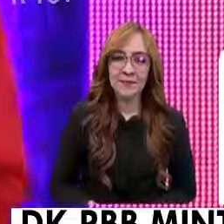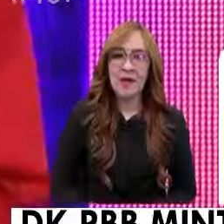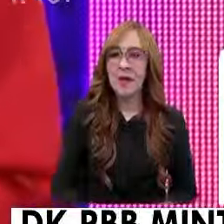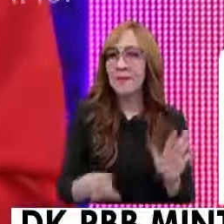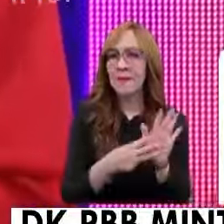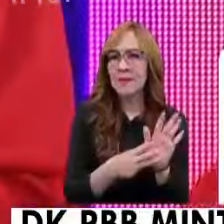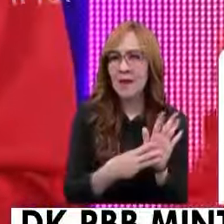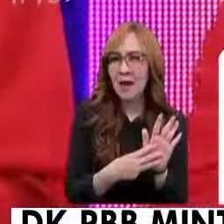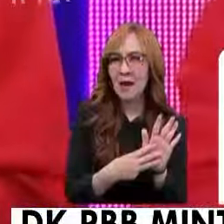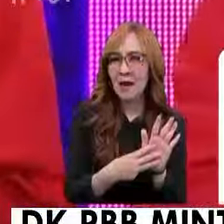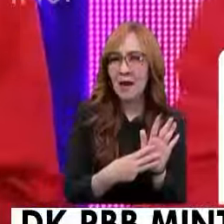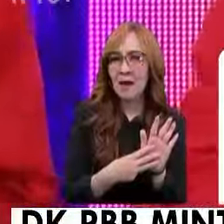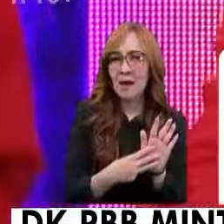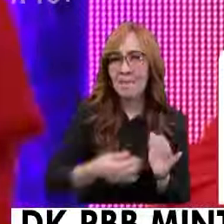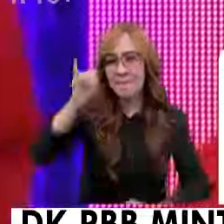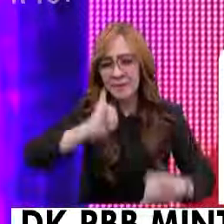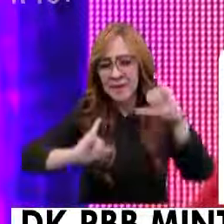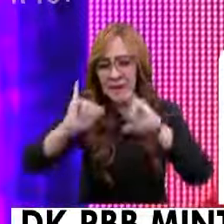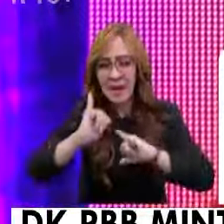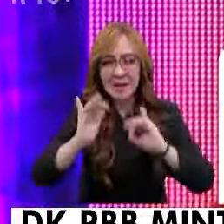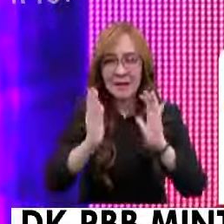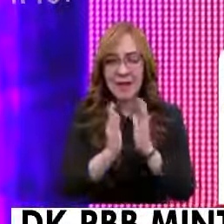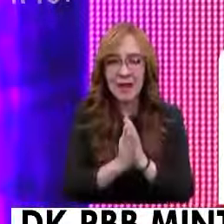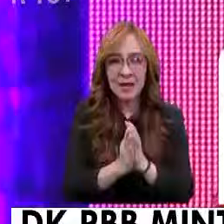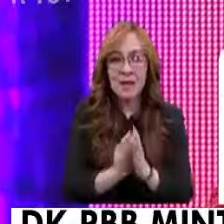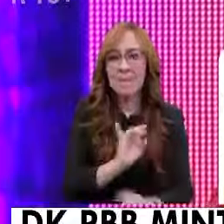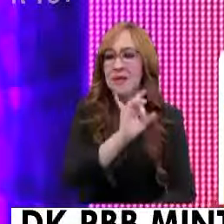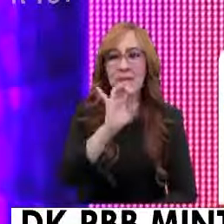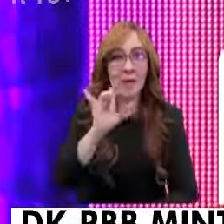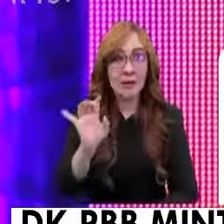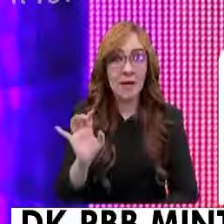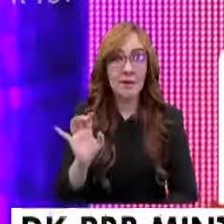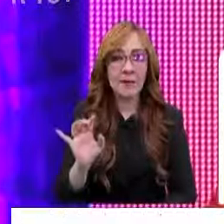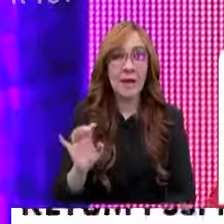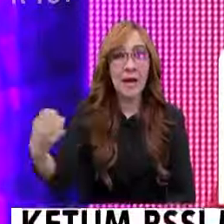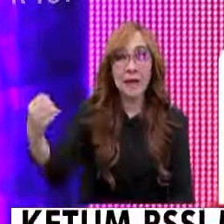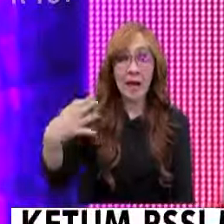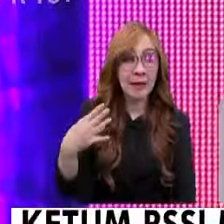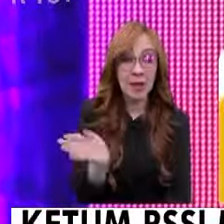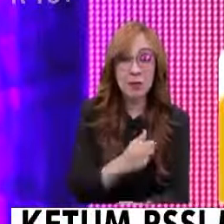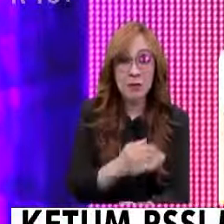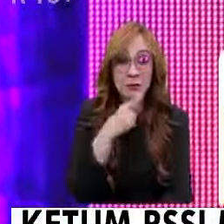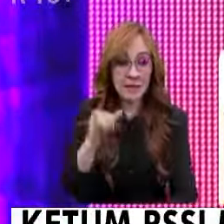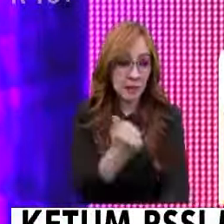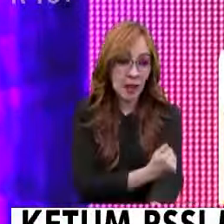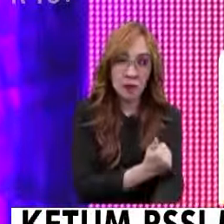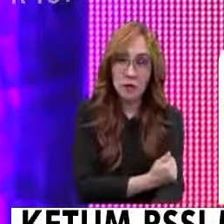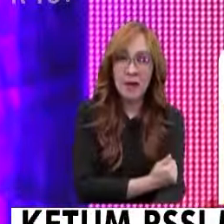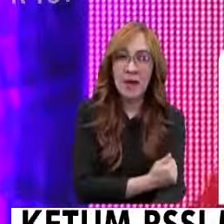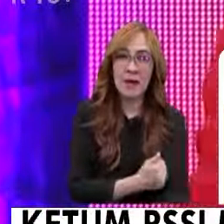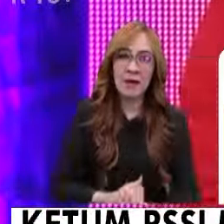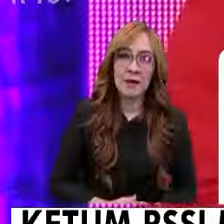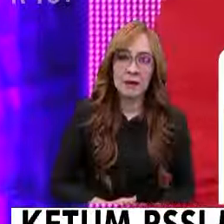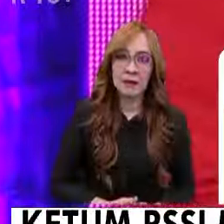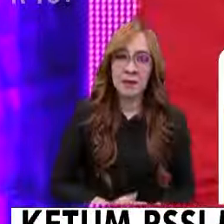berkaitan dengan miras dan juga penyakit-penyakit sosial lain yang disebut yang tadi itu narkoba dalam